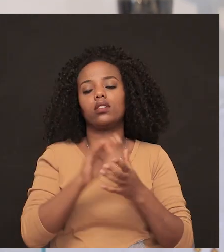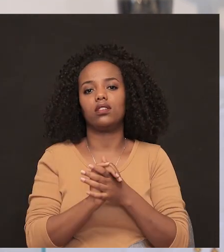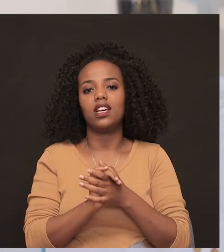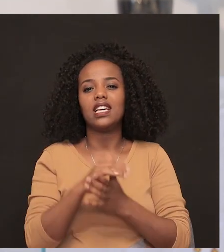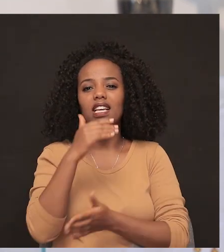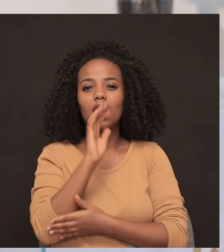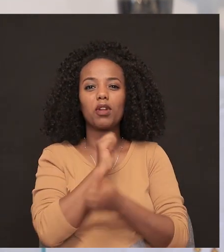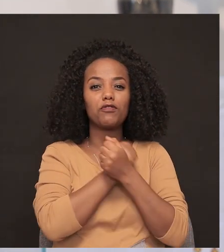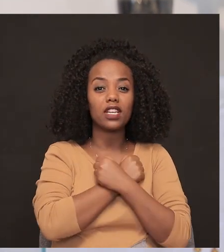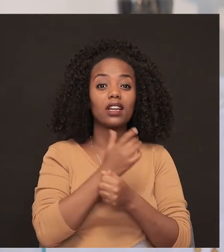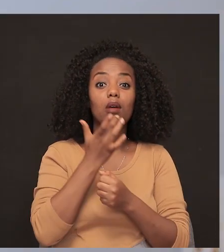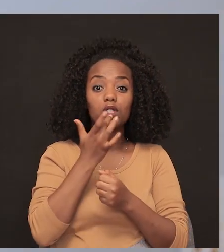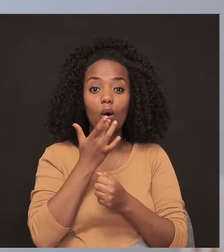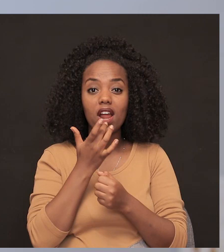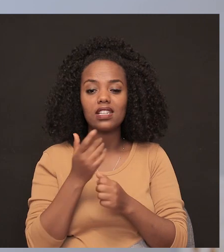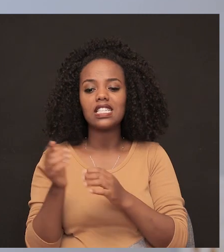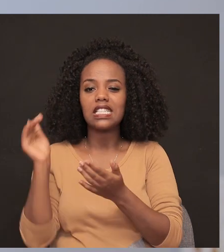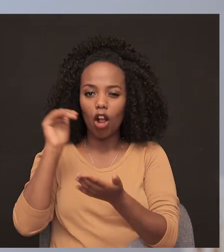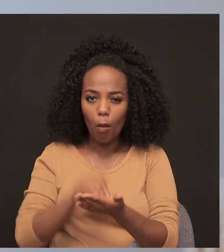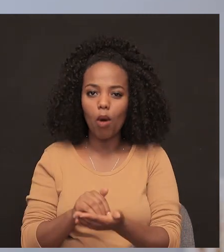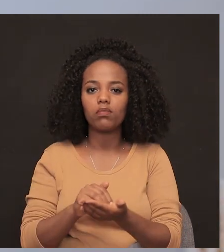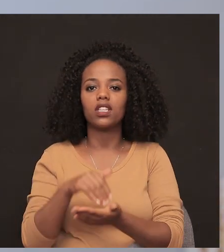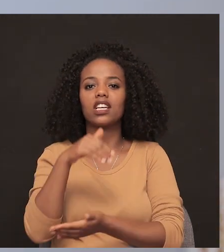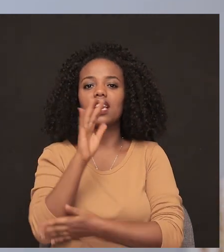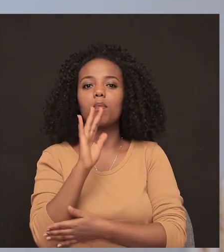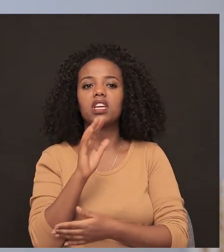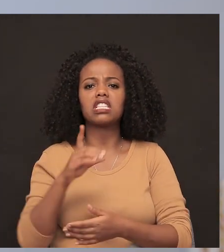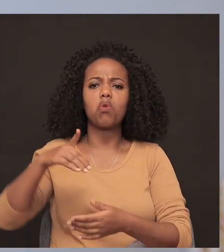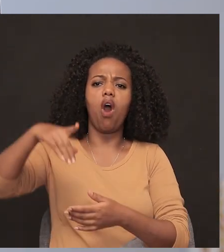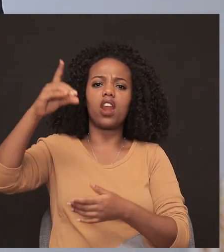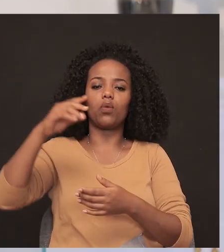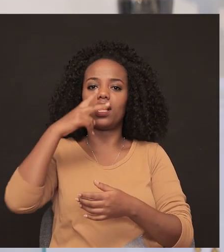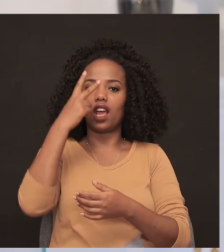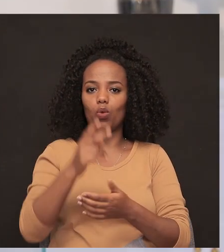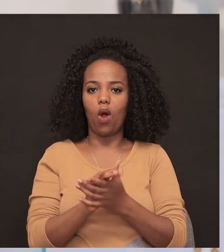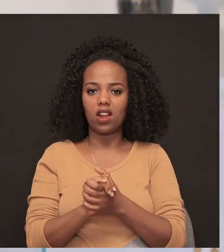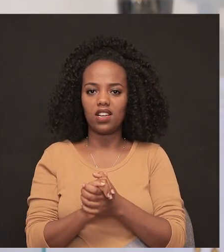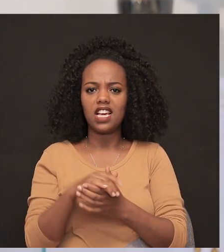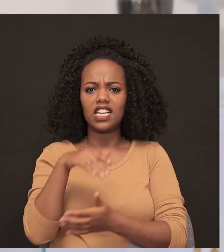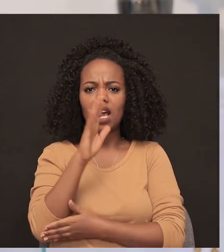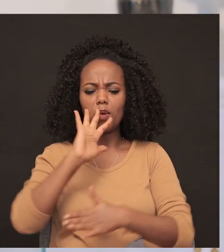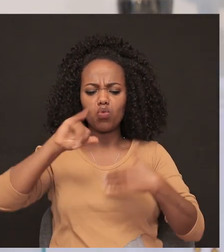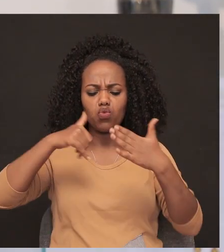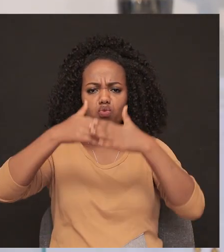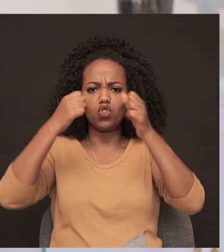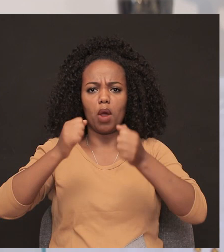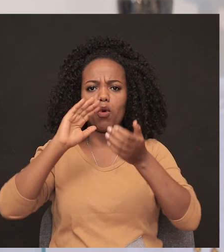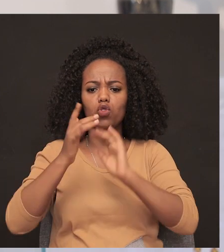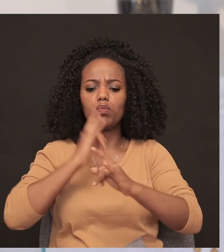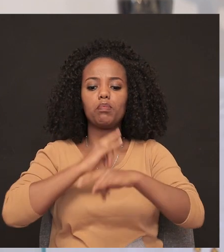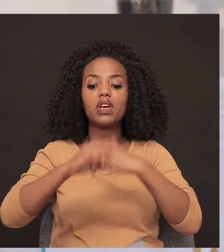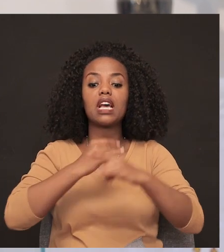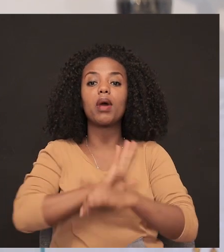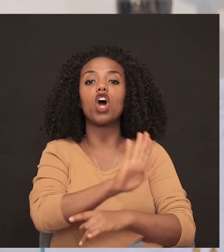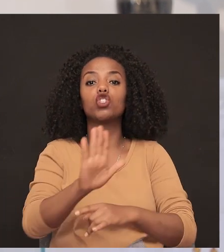የእግዚአብሔርን ፍቅር ቀምሰዋል፣ ደግሞ የእግዚአብሔርን ሉዓላዊነት አይተዋል። የእግዚአብሔርን ሁሉን ቻይነት በዘመናቸው